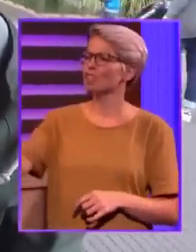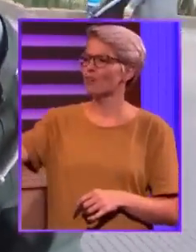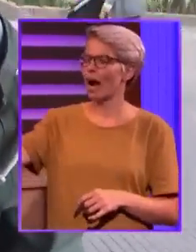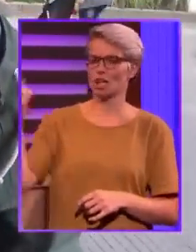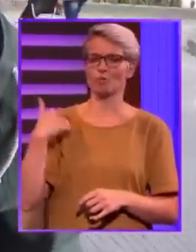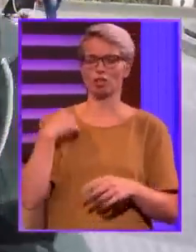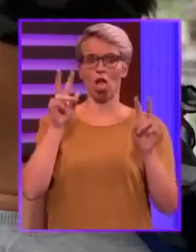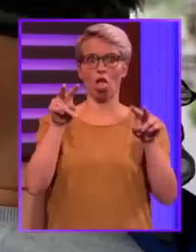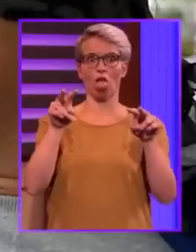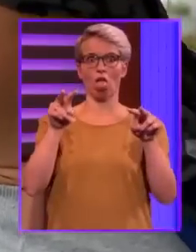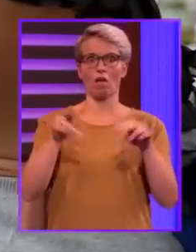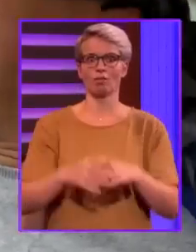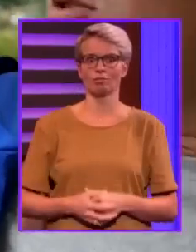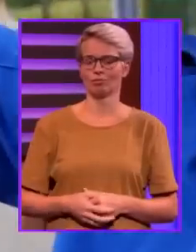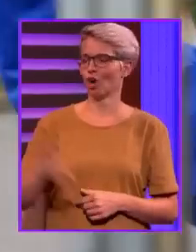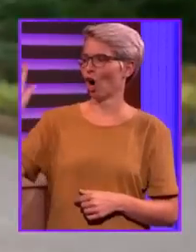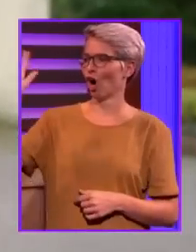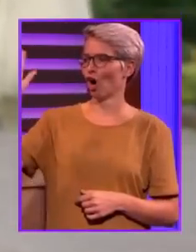aan. Dag!